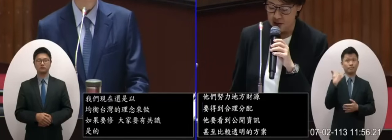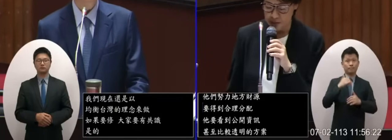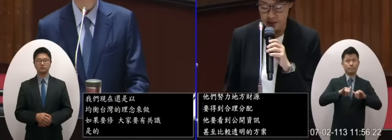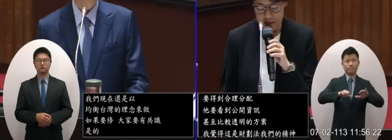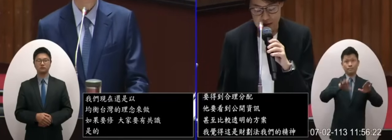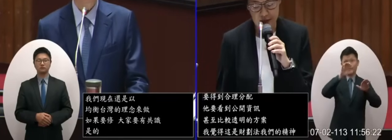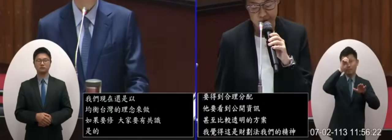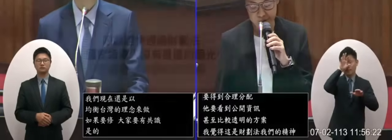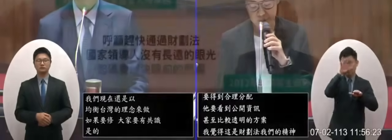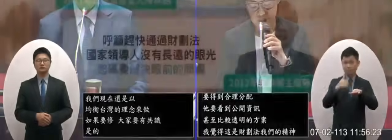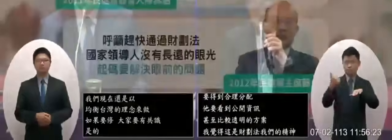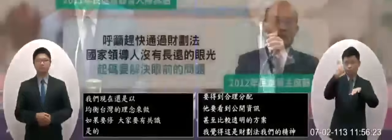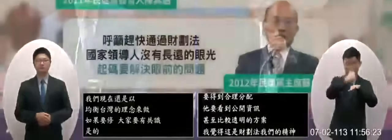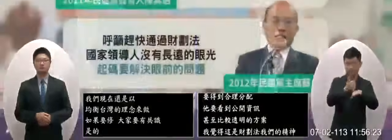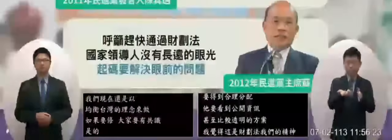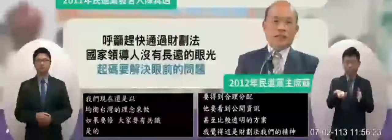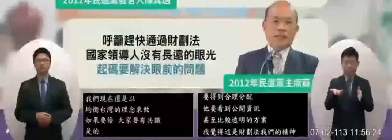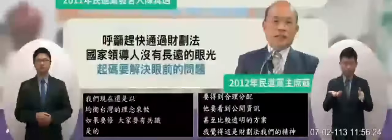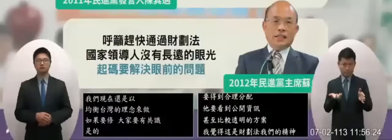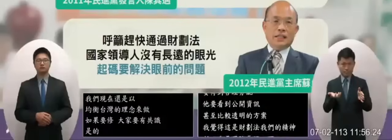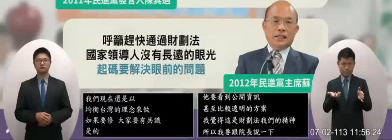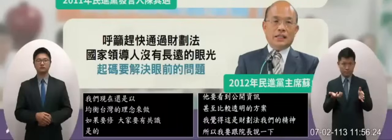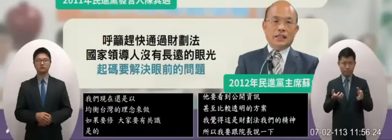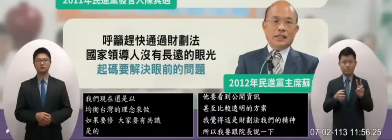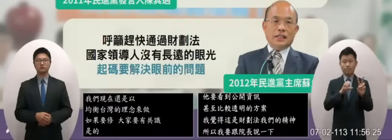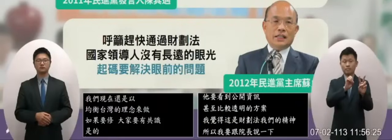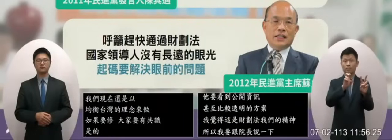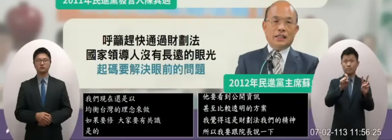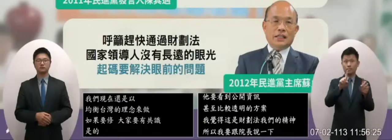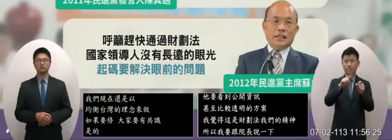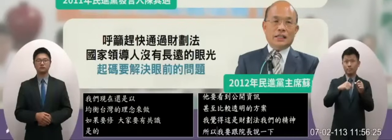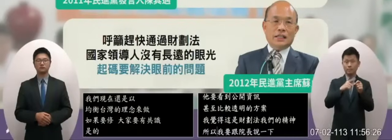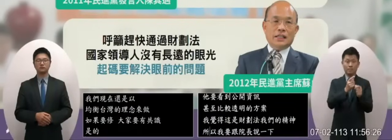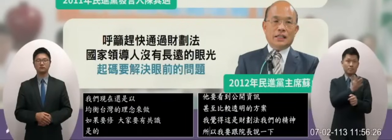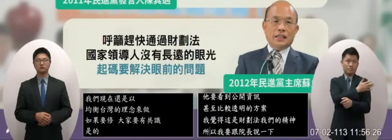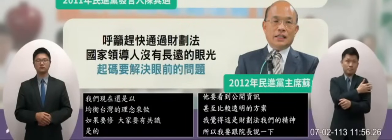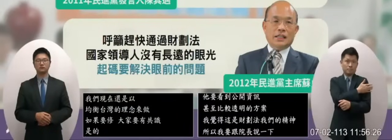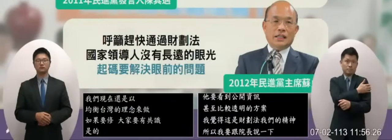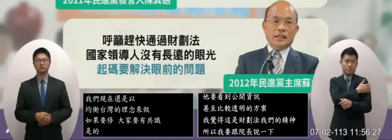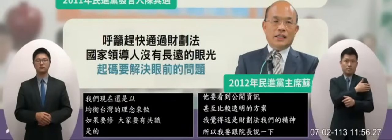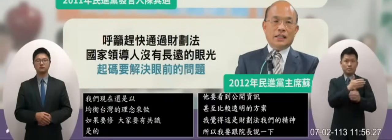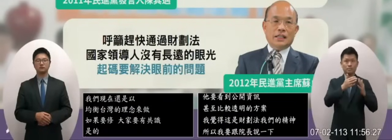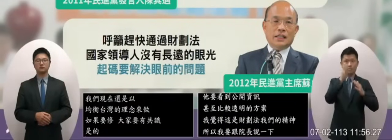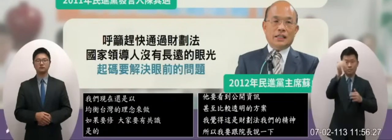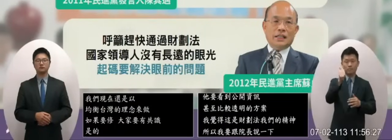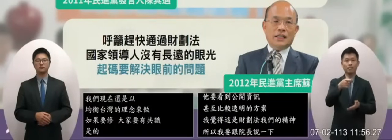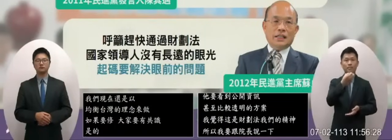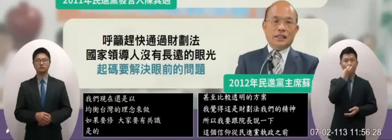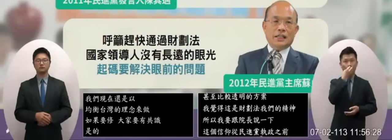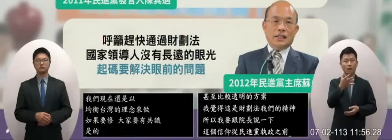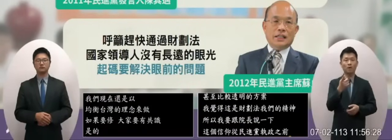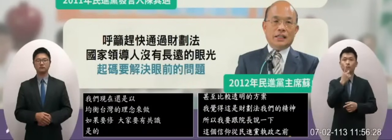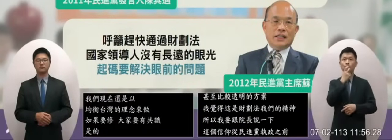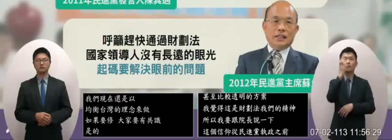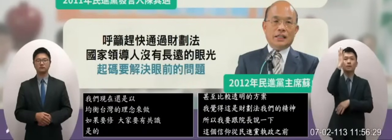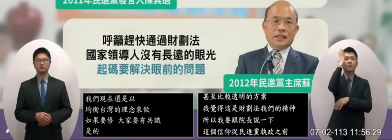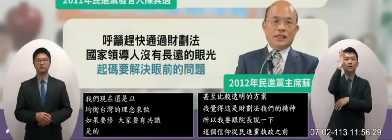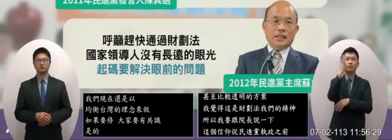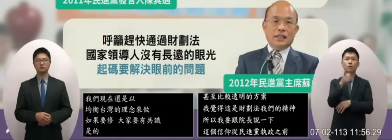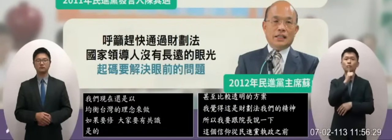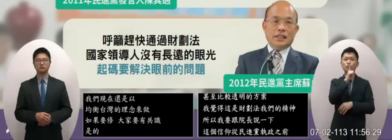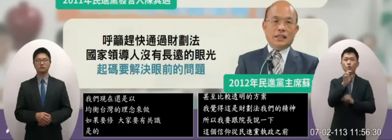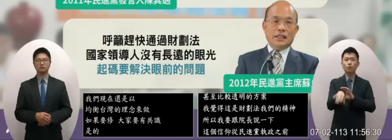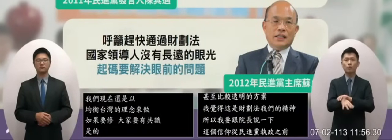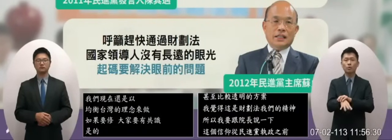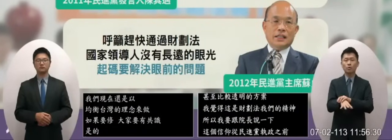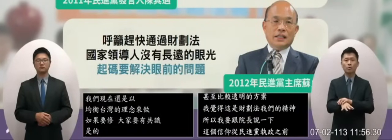执政之前，2011年陈其迈现在的市长说不可以让中央政府再用空头支票